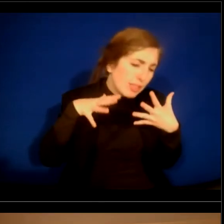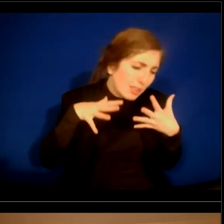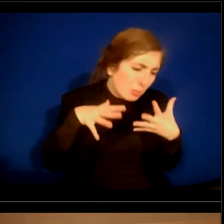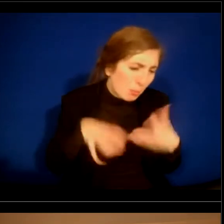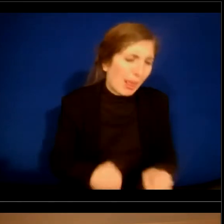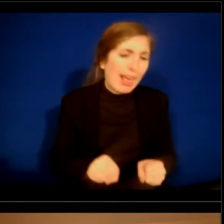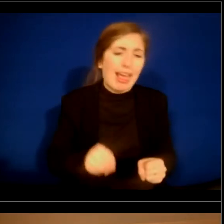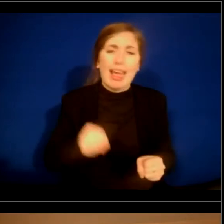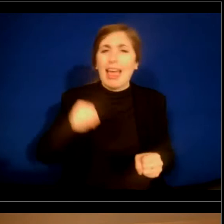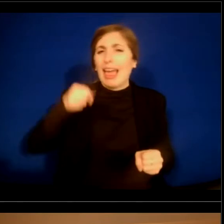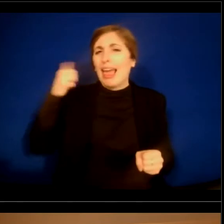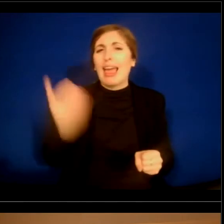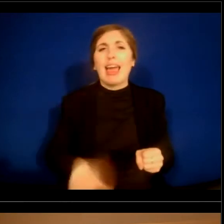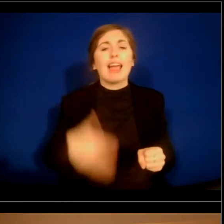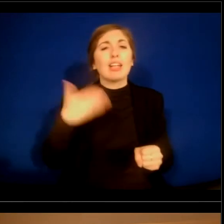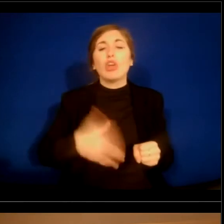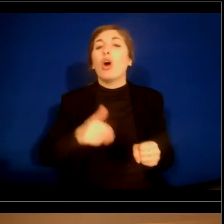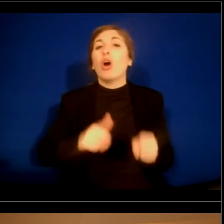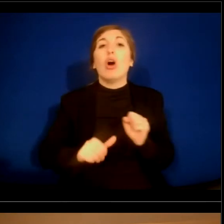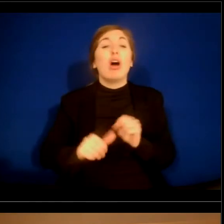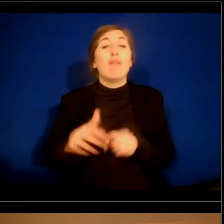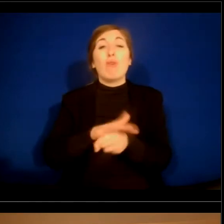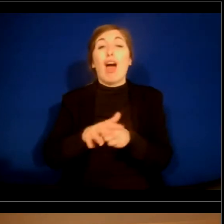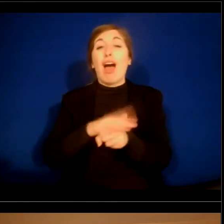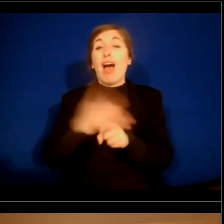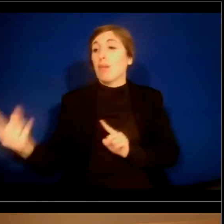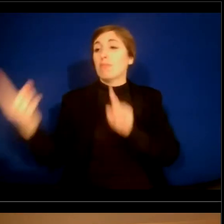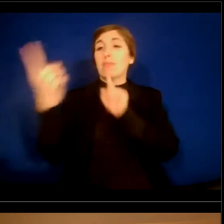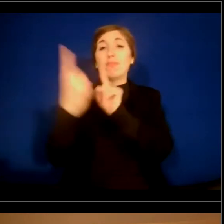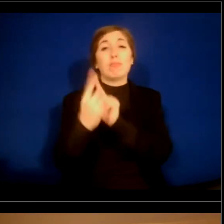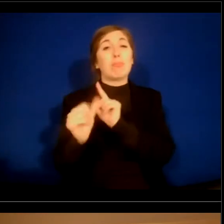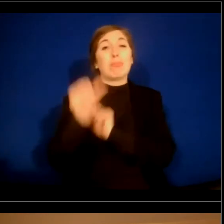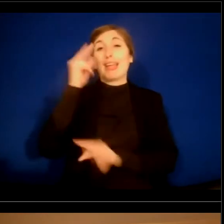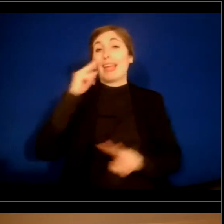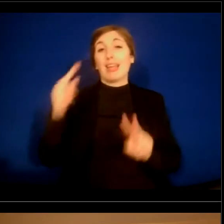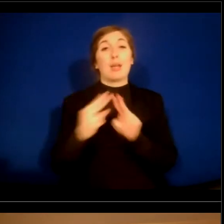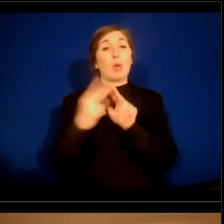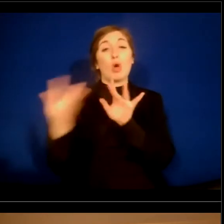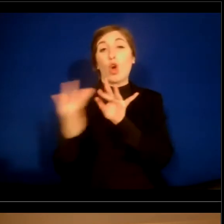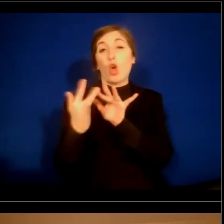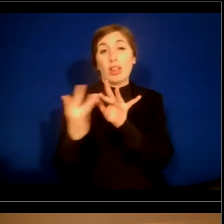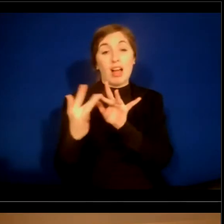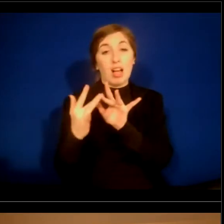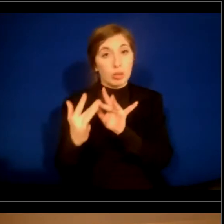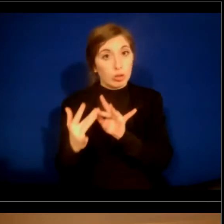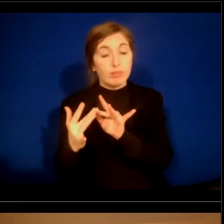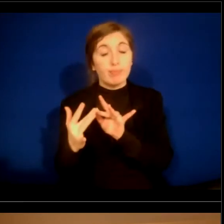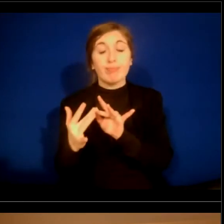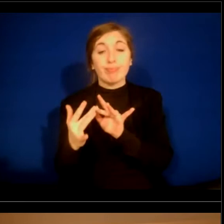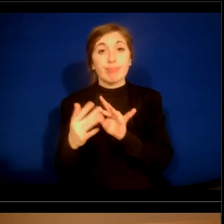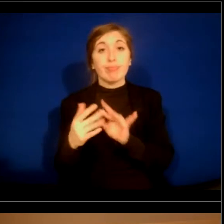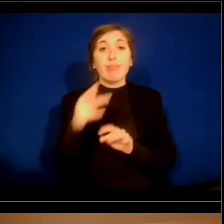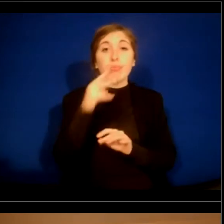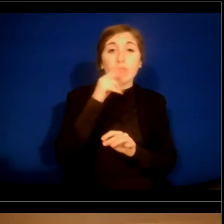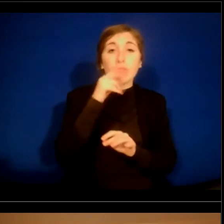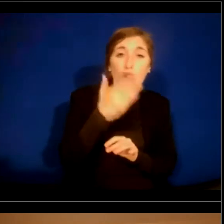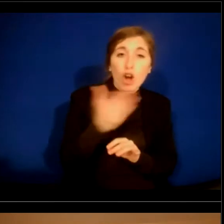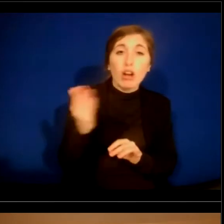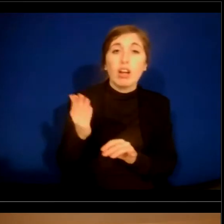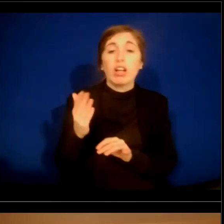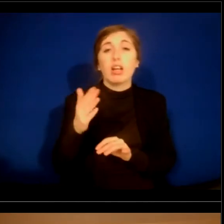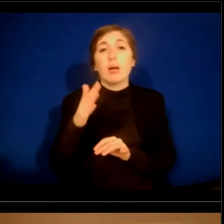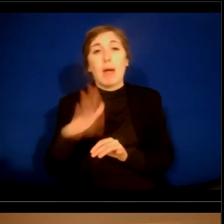in un primo contatto proprio con le famiglie, nel portare avanti un primo contatto con donne, bambini e